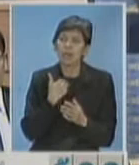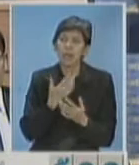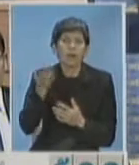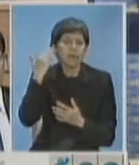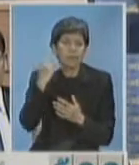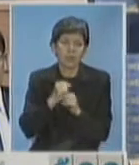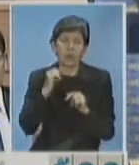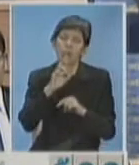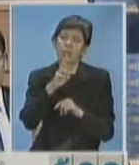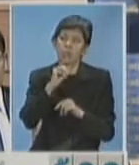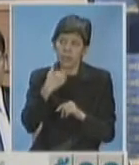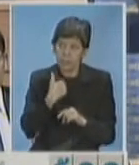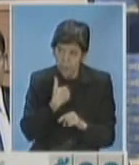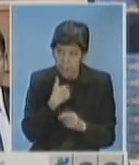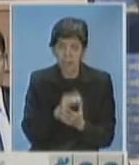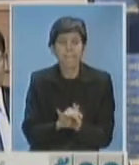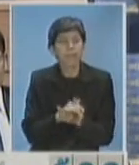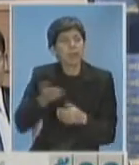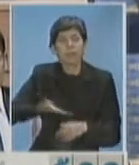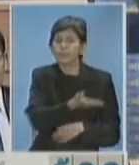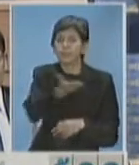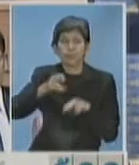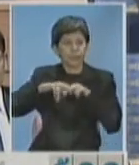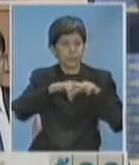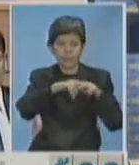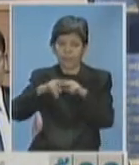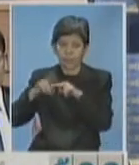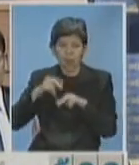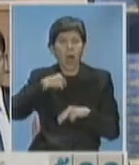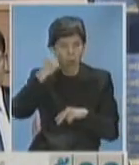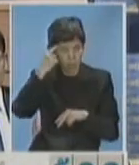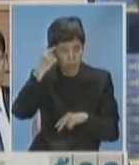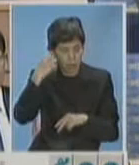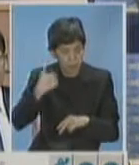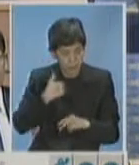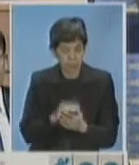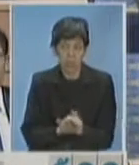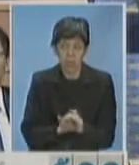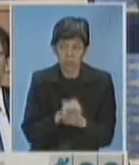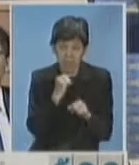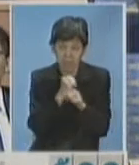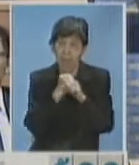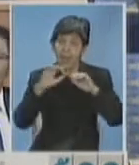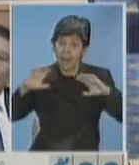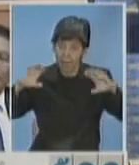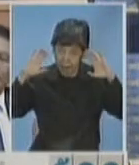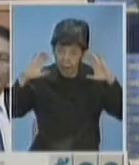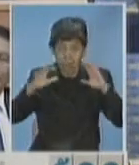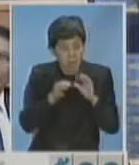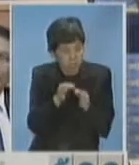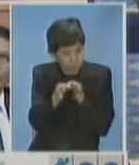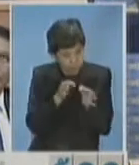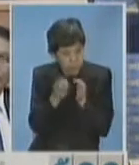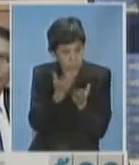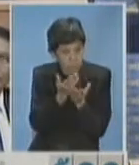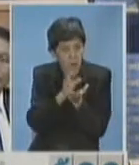อดีตรัฐมนตรีและท่านรัฐมนตรีทุกท่านที่นั่งอยู่ข้างบนเข้าใจครับว่าหน่วยราชการเนี่ยต้องชี้แจง